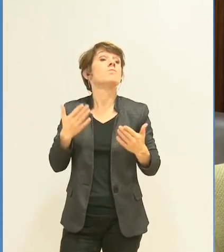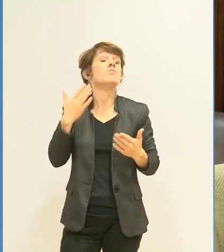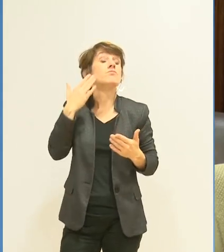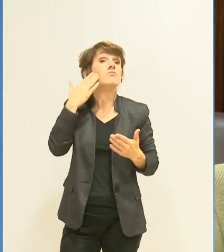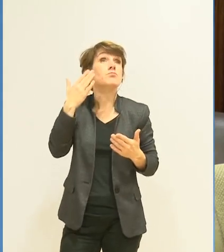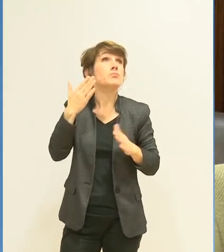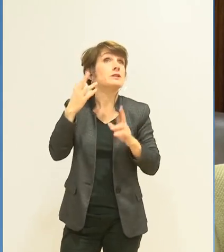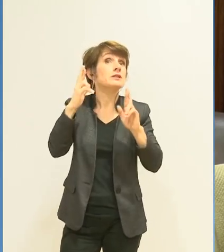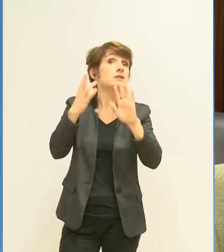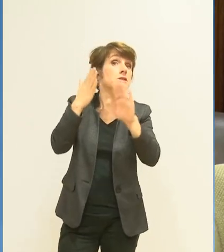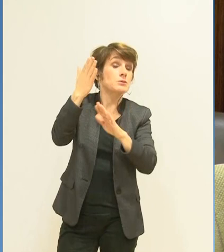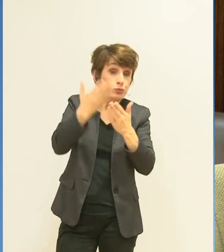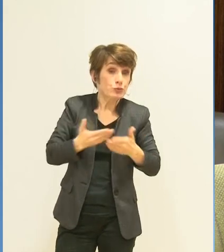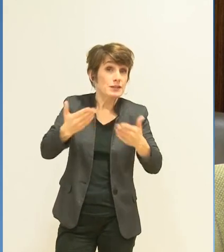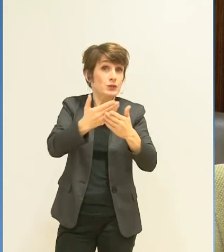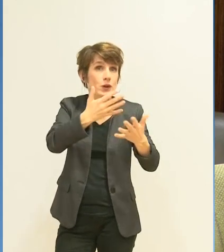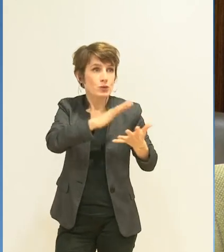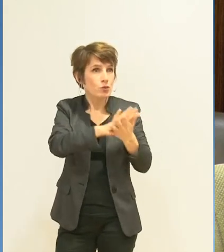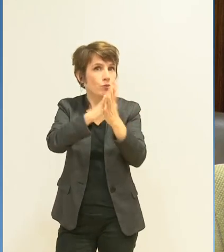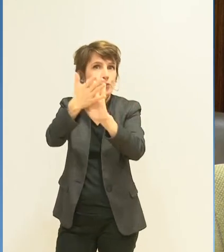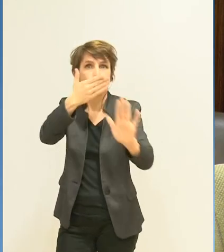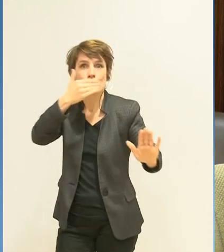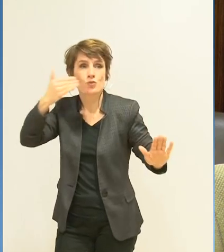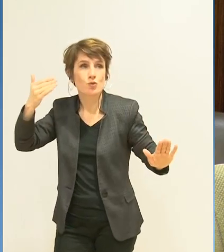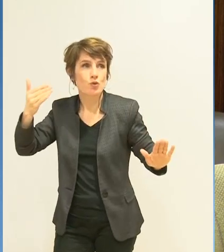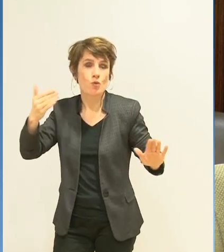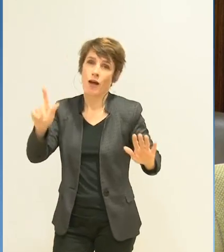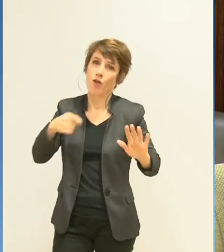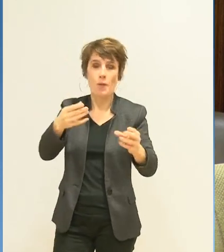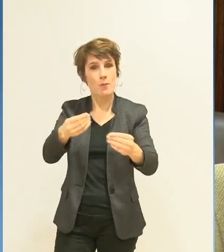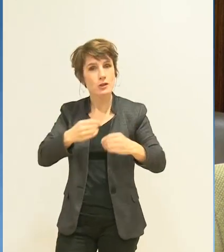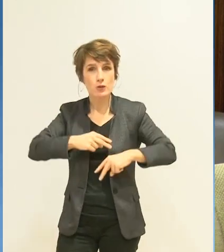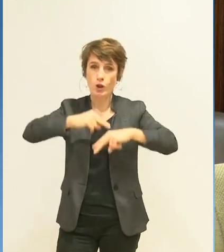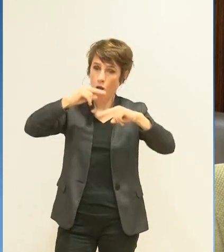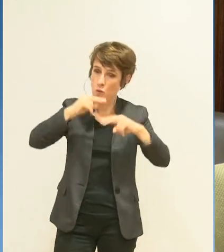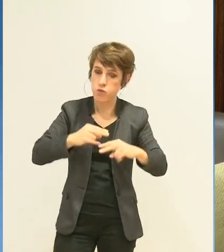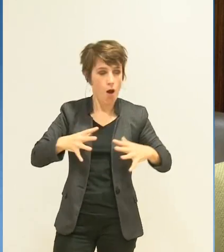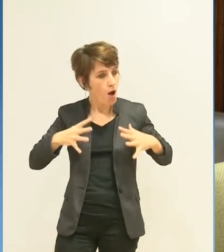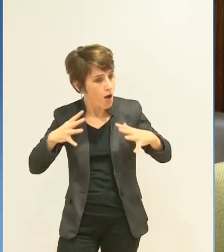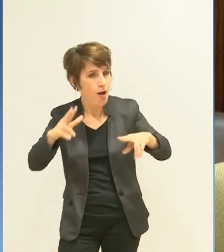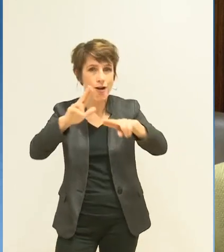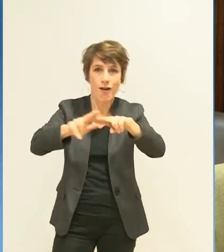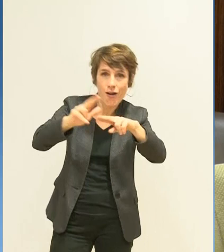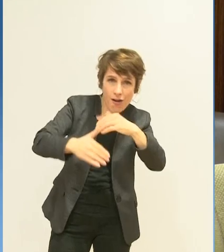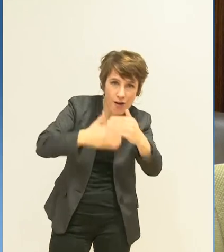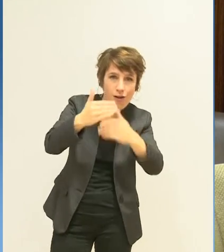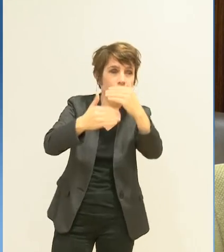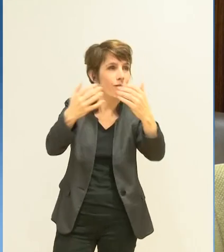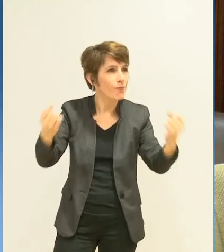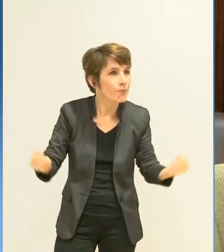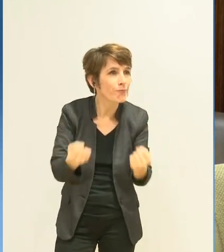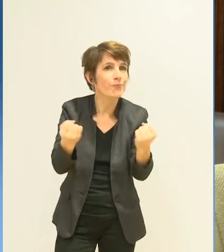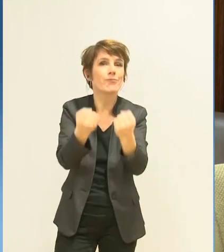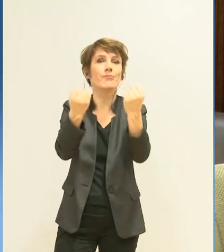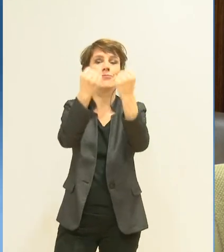nouveau souffle aller plus loin et donner du sens à l'action municipale embellir la ville devrait la tranquillité publique animez et accompagnez